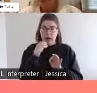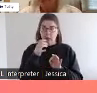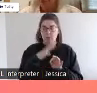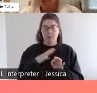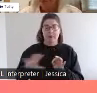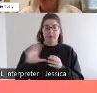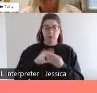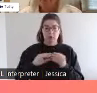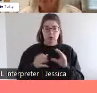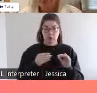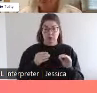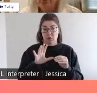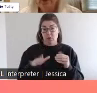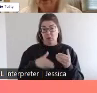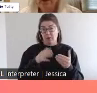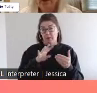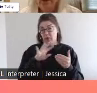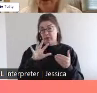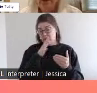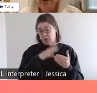de l'AVC.